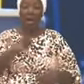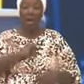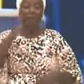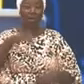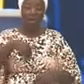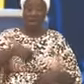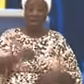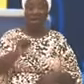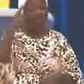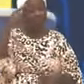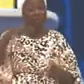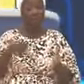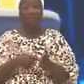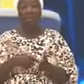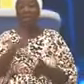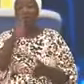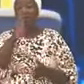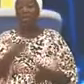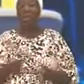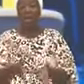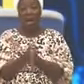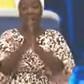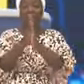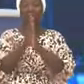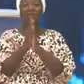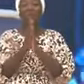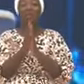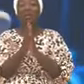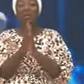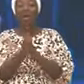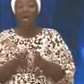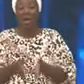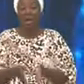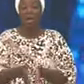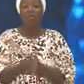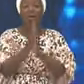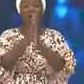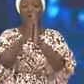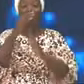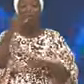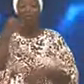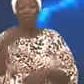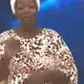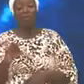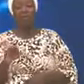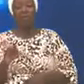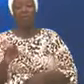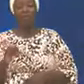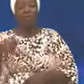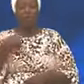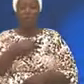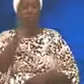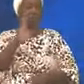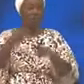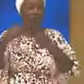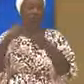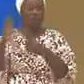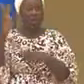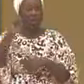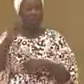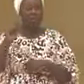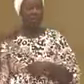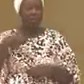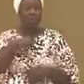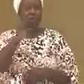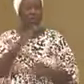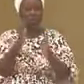ainsi parle le seigneur l'éternel voici encore sur quoi je me laissais réfléchir nous irons à lui et